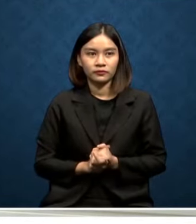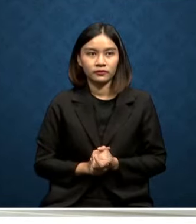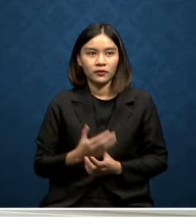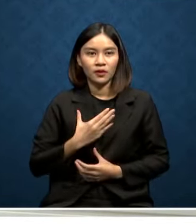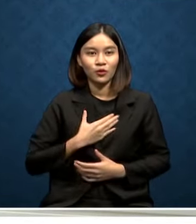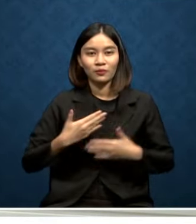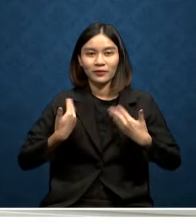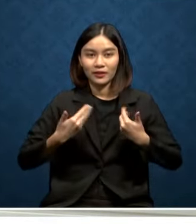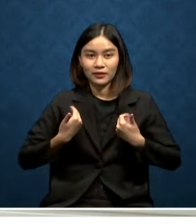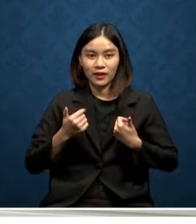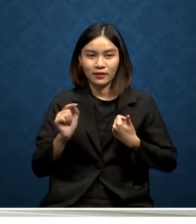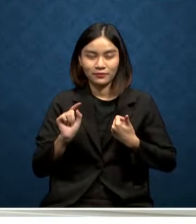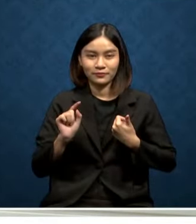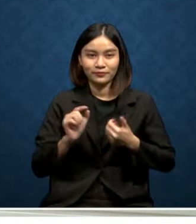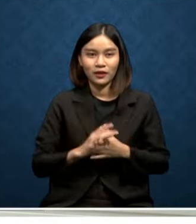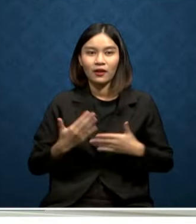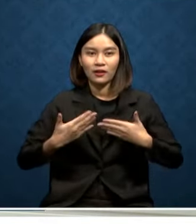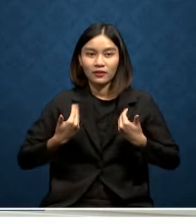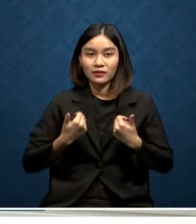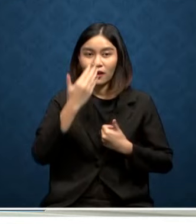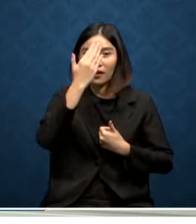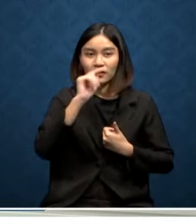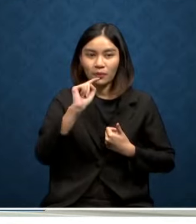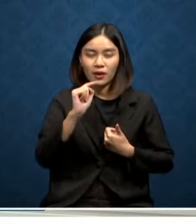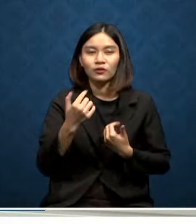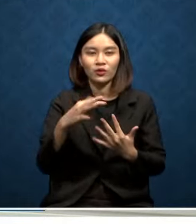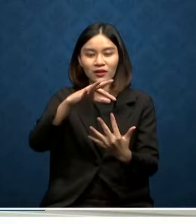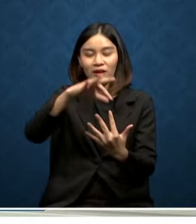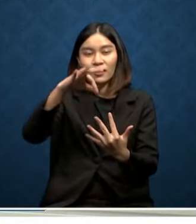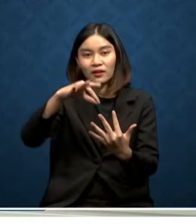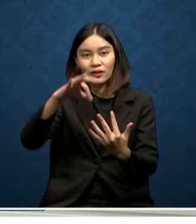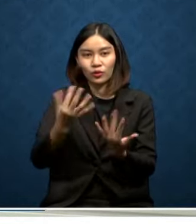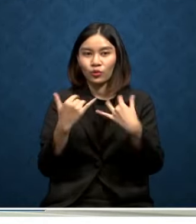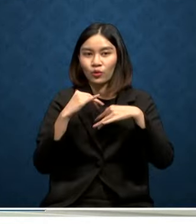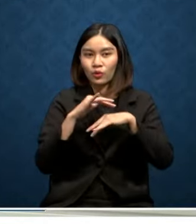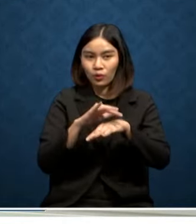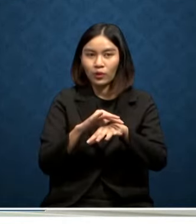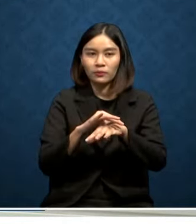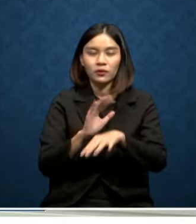ผมดีใจครับดีใจที่ได้รับการคัดเลือกให้มาเป็นส่วนหนึ่งของท่าน